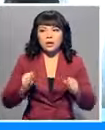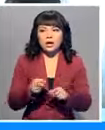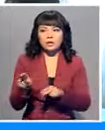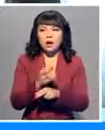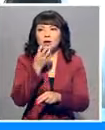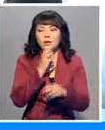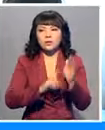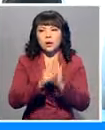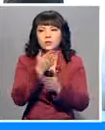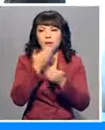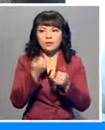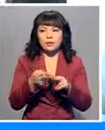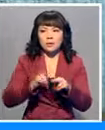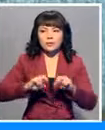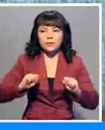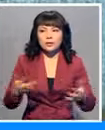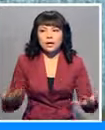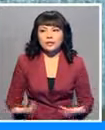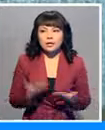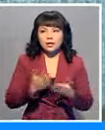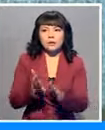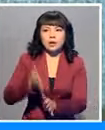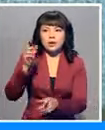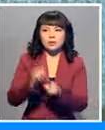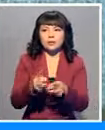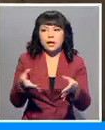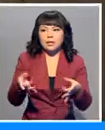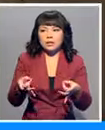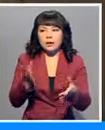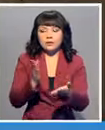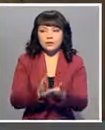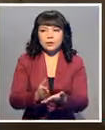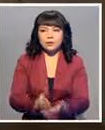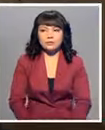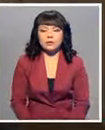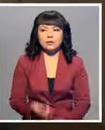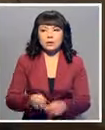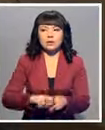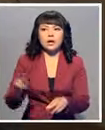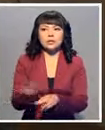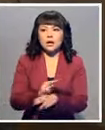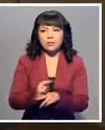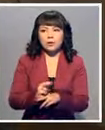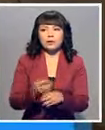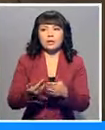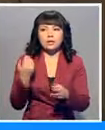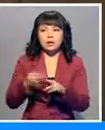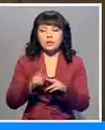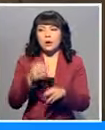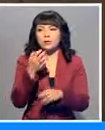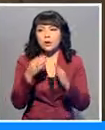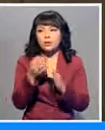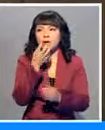жөндеп жылу келмейді. Ал жертөледен өткен сызан қабырғалары құзданып тұр. Ремонттан кейін осындай жағдай болды. Ремонтқа дейін үй ыстық